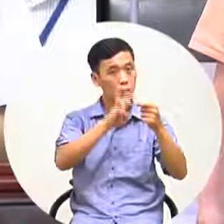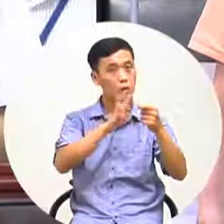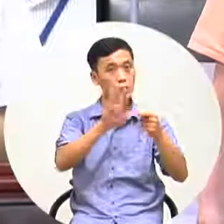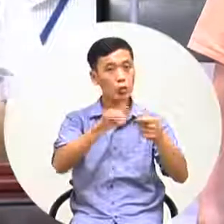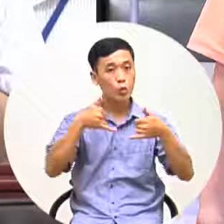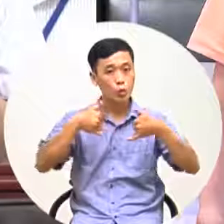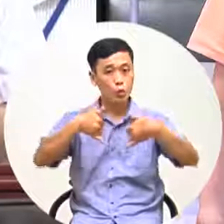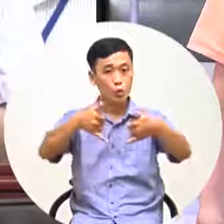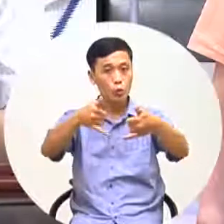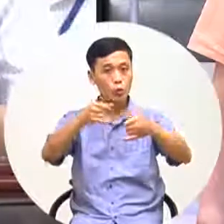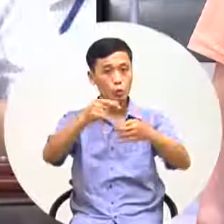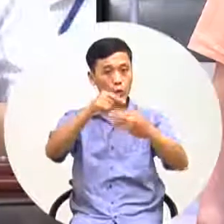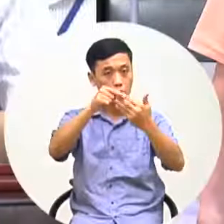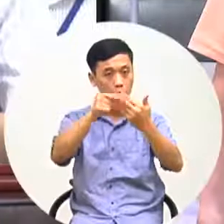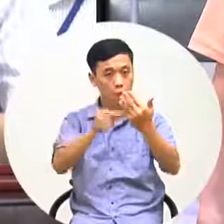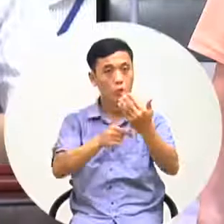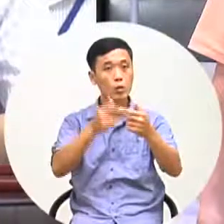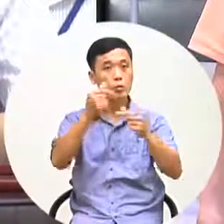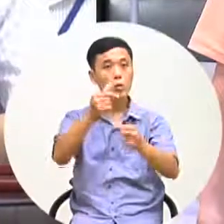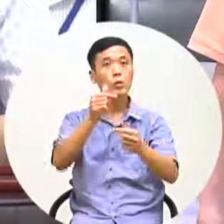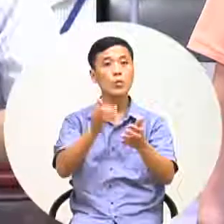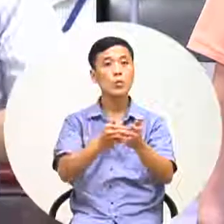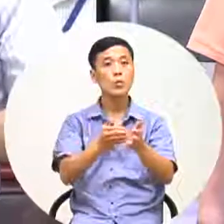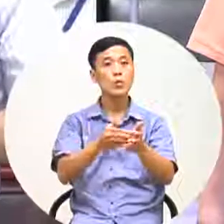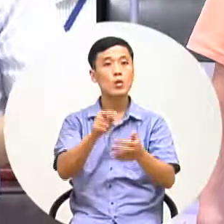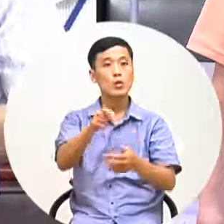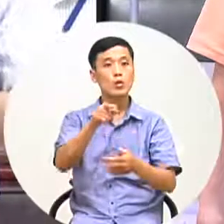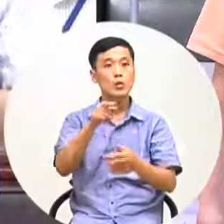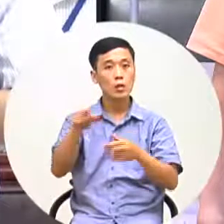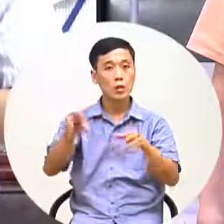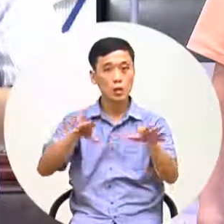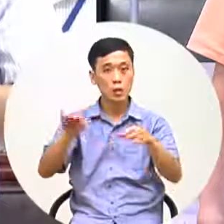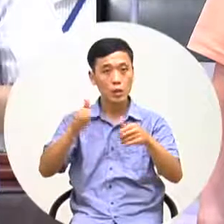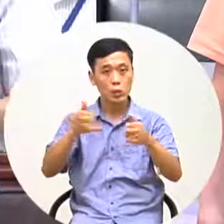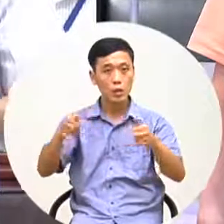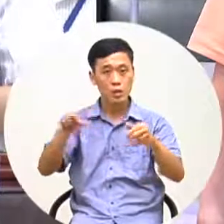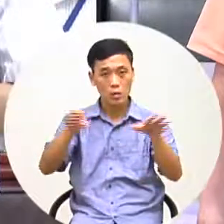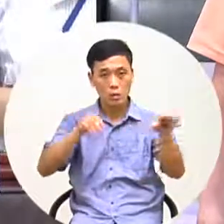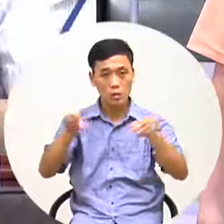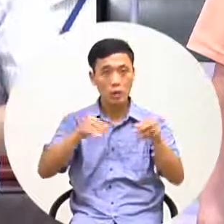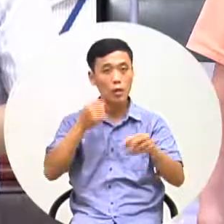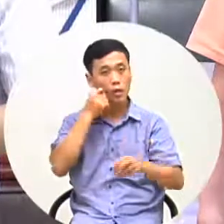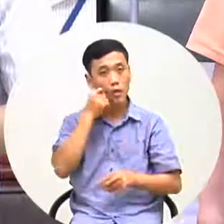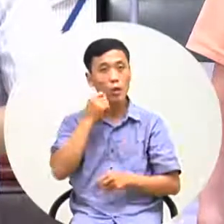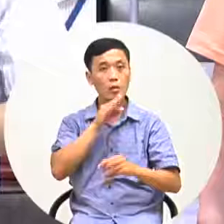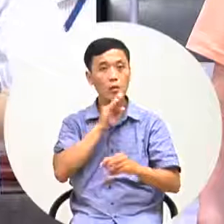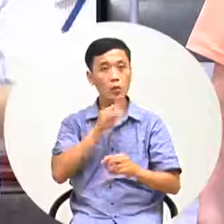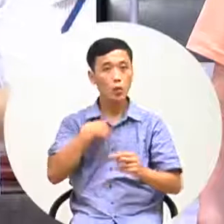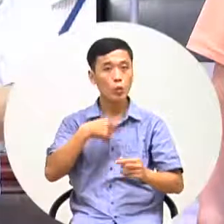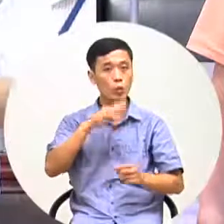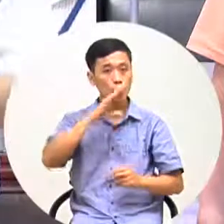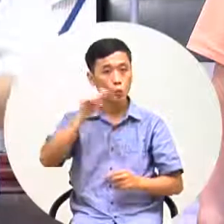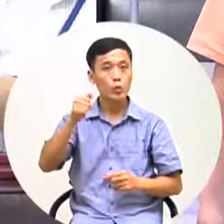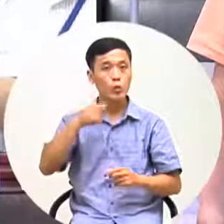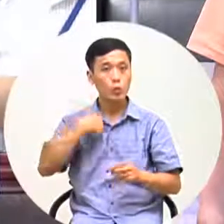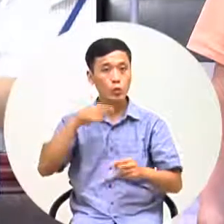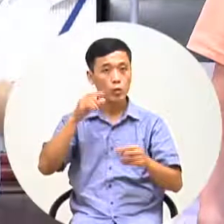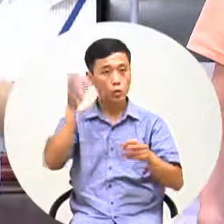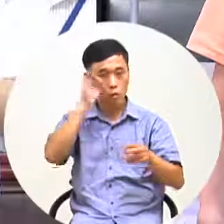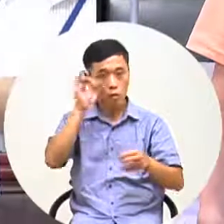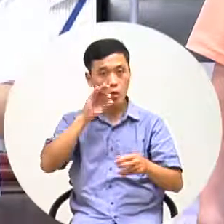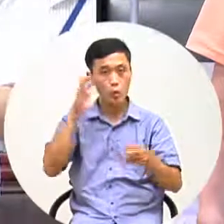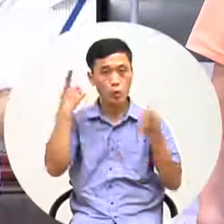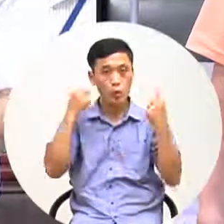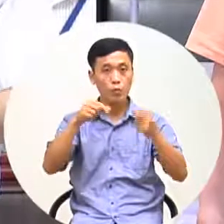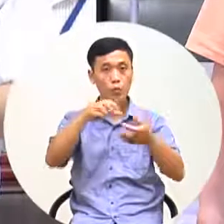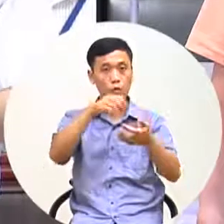有听员工哦，住户这边资料可能无好找，但是我愿意讲哦，阮倒来找阮原来建造，是毋这边有当初建